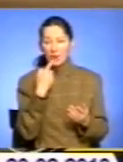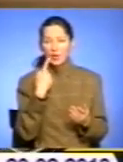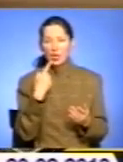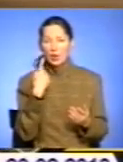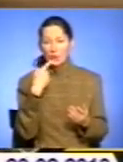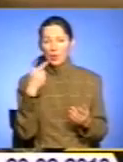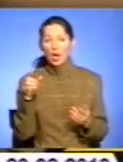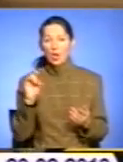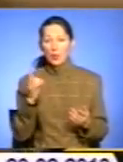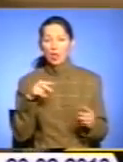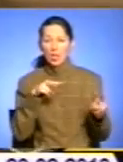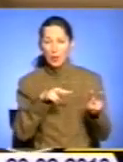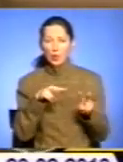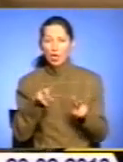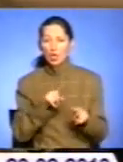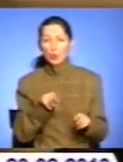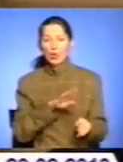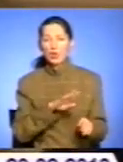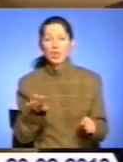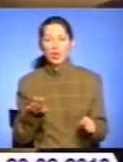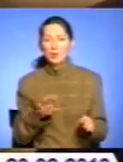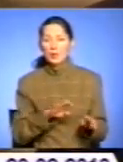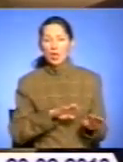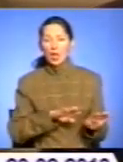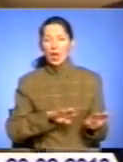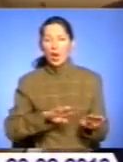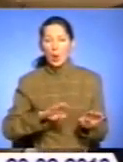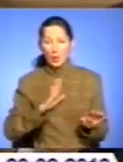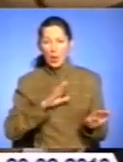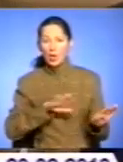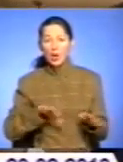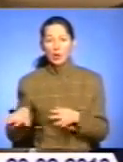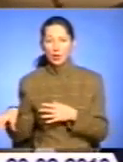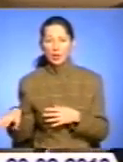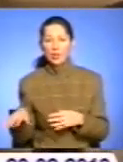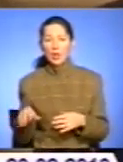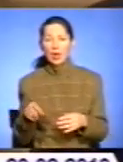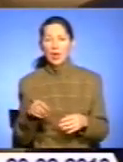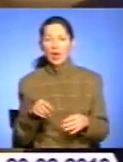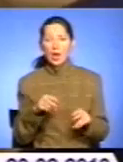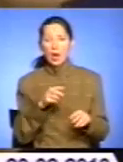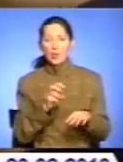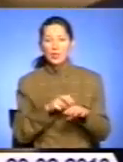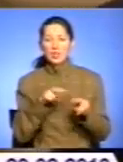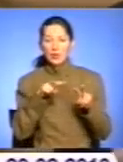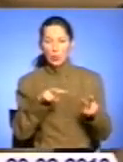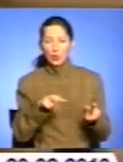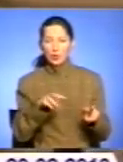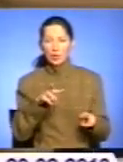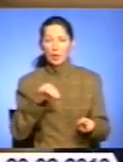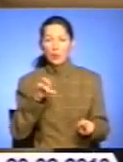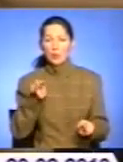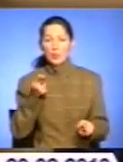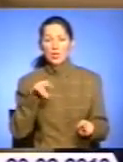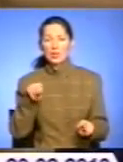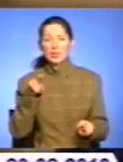наблюдати, чтобы он не выпал из медицинского, это Минздрав, слушайте, это очень важно. Мы должны этого